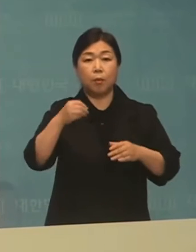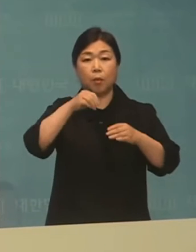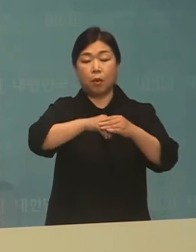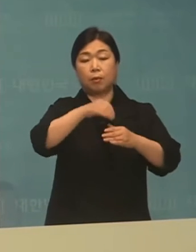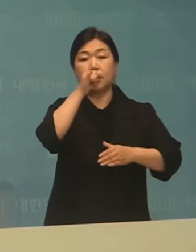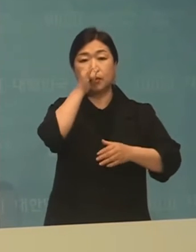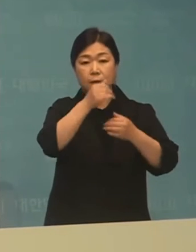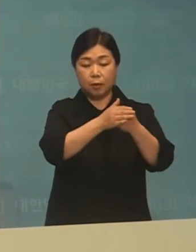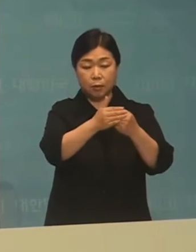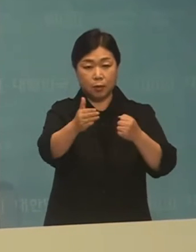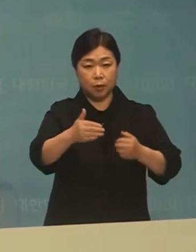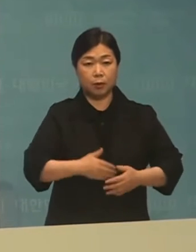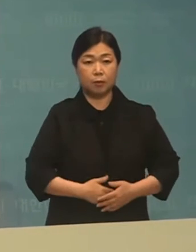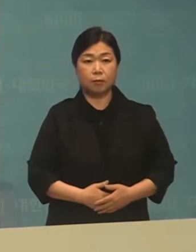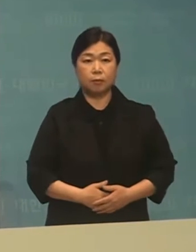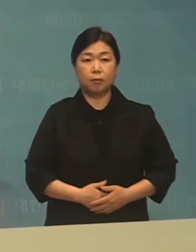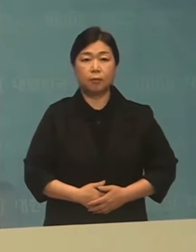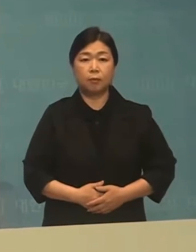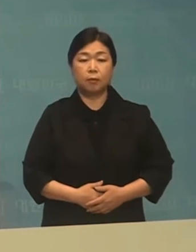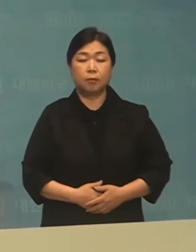것이었습니다.